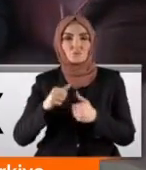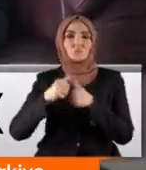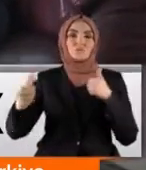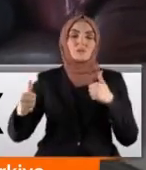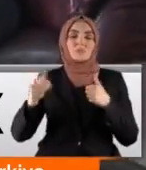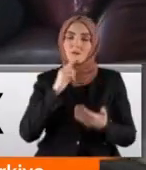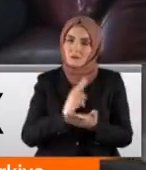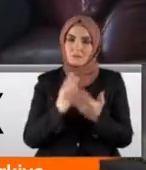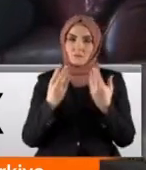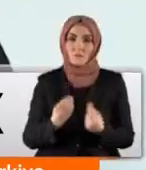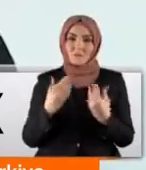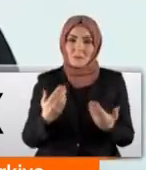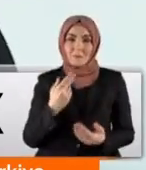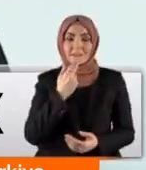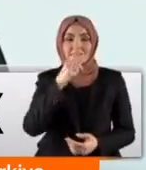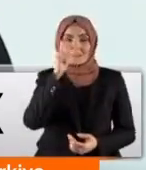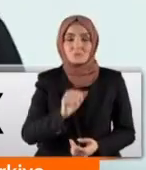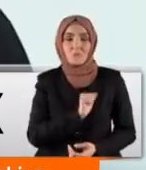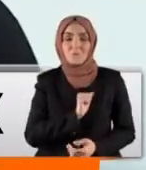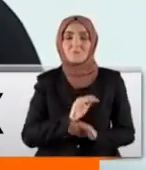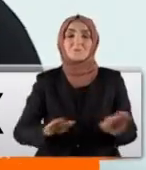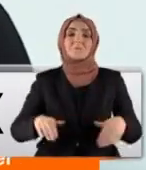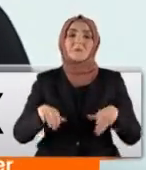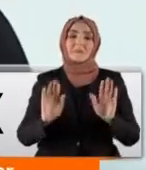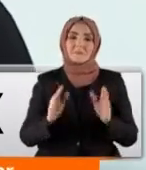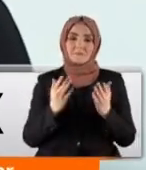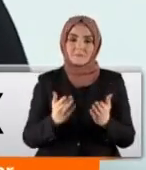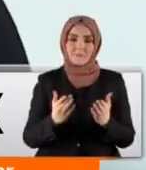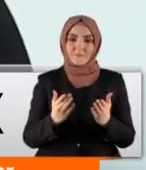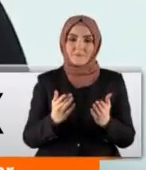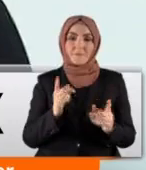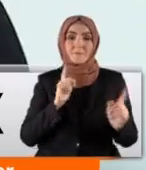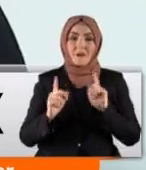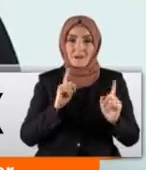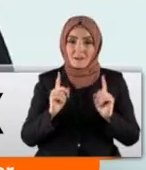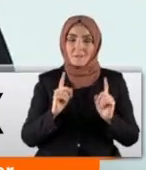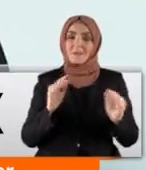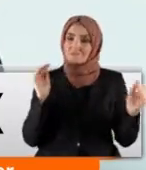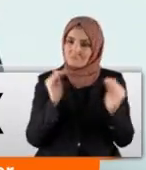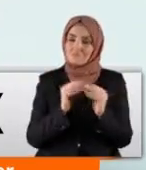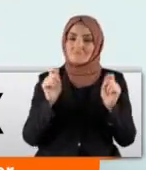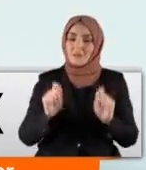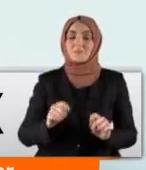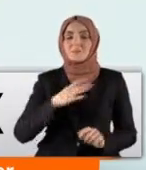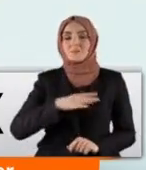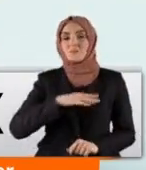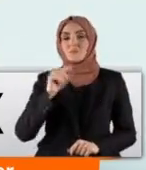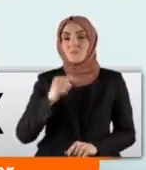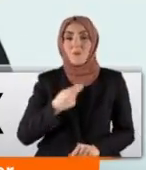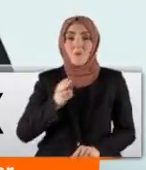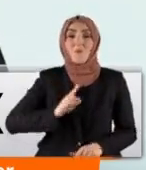Elvan'ın korkularının bitmesine gitmedi adaletin yerini bulmasını istiyorum Biz ölmeden sakat kal O kırmızı bir şey gelmeden Bu